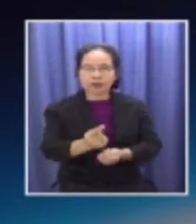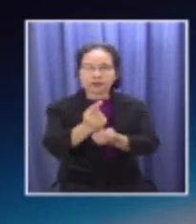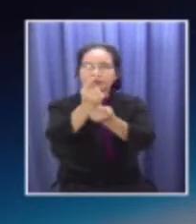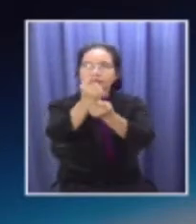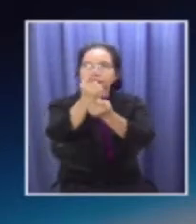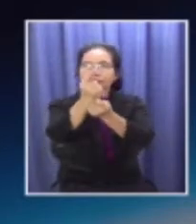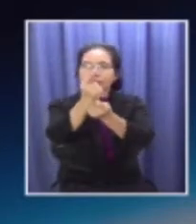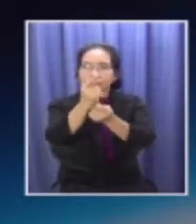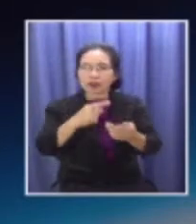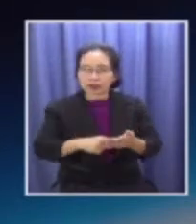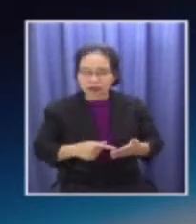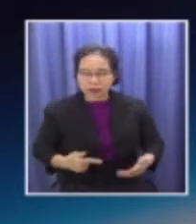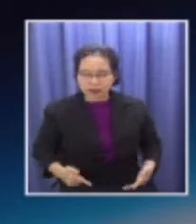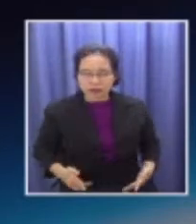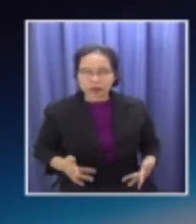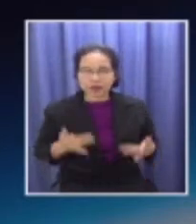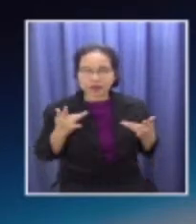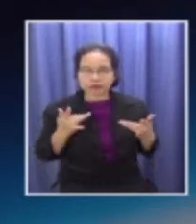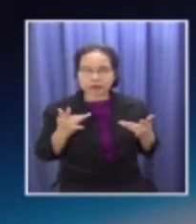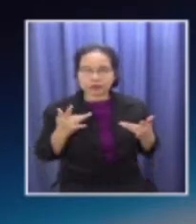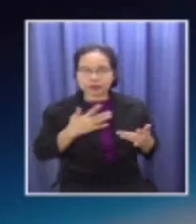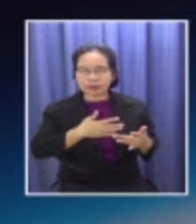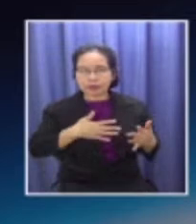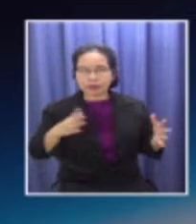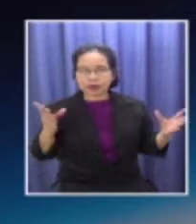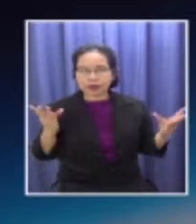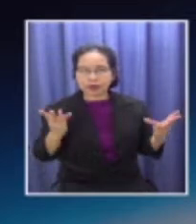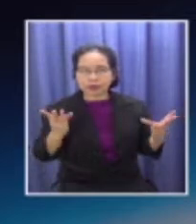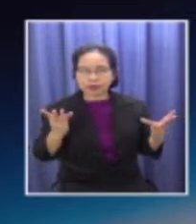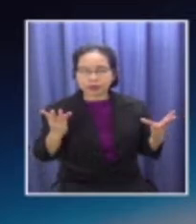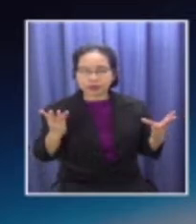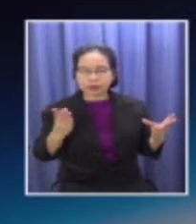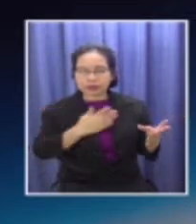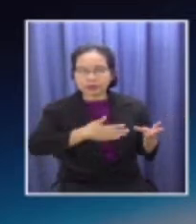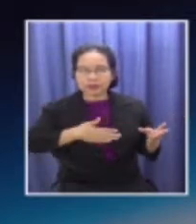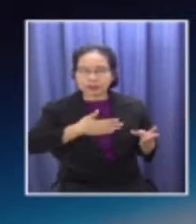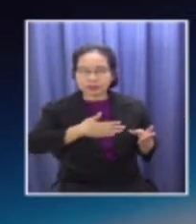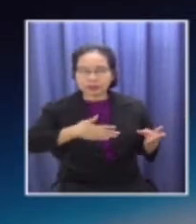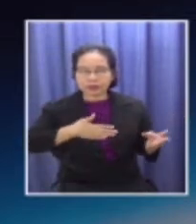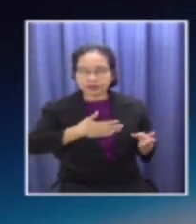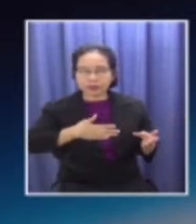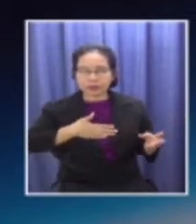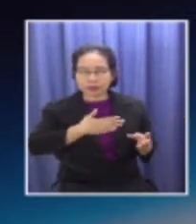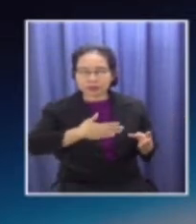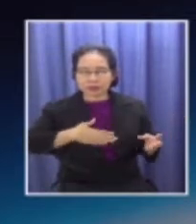ayawonkuto na yebetumi ade yen ho ato ne so wa abrabo yimu